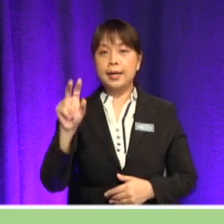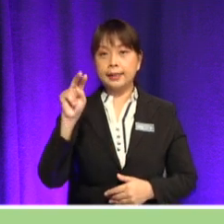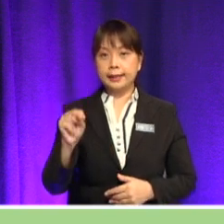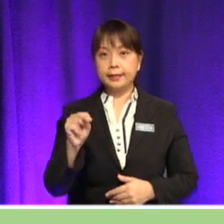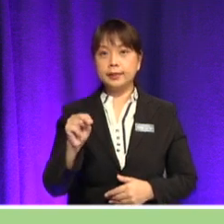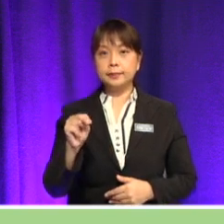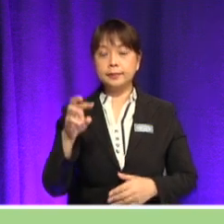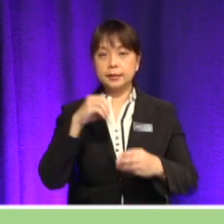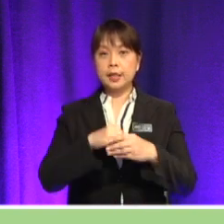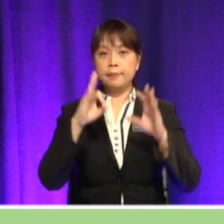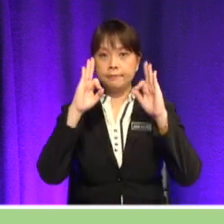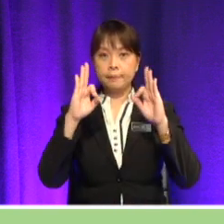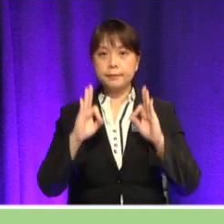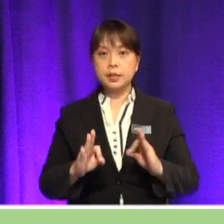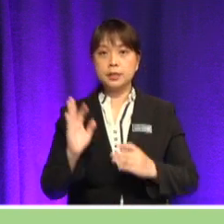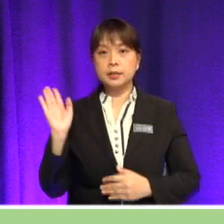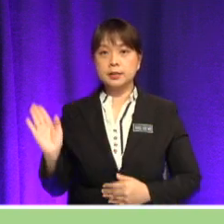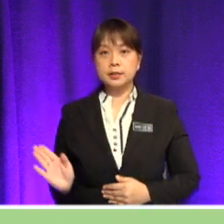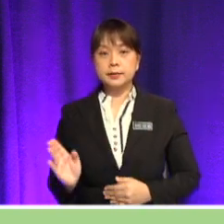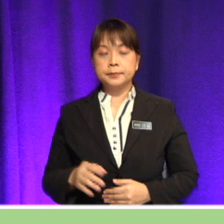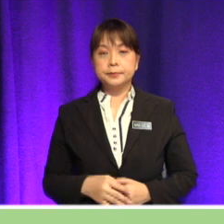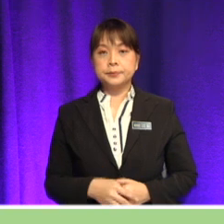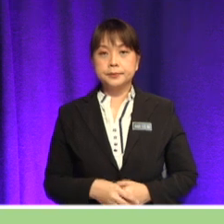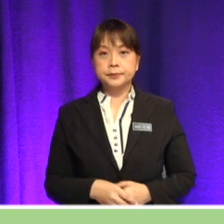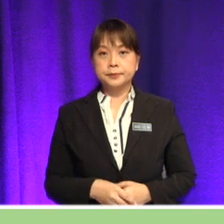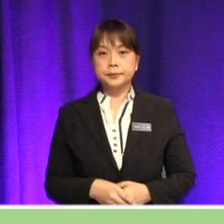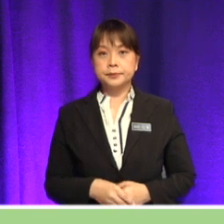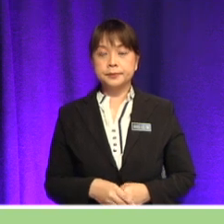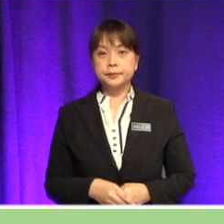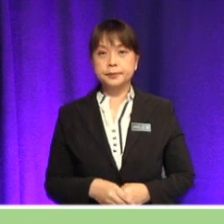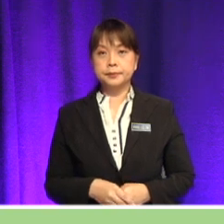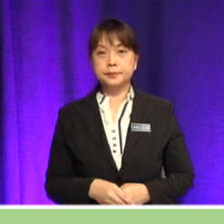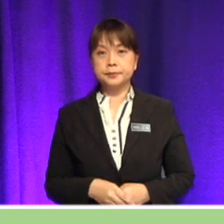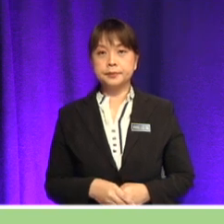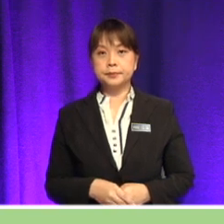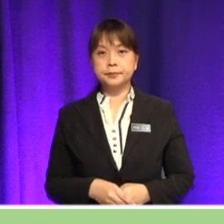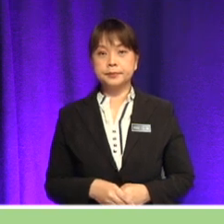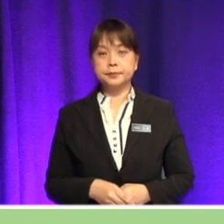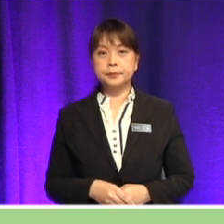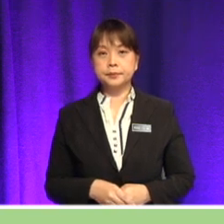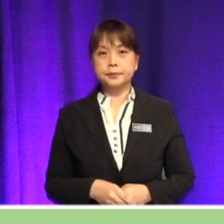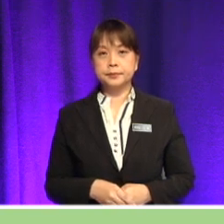gaya output Bagi 100 cm kuase 2 didapat itu dia